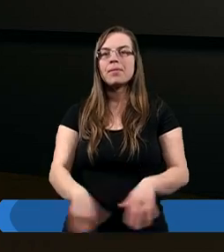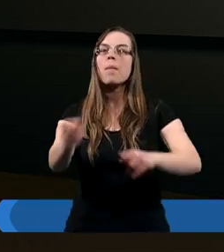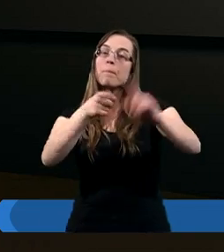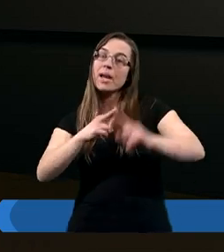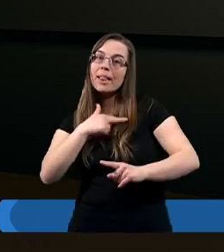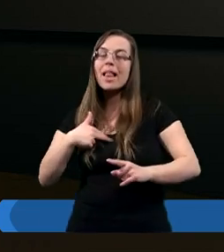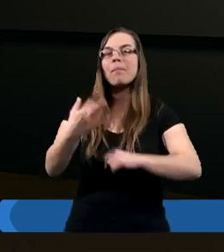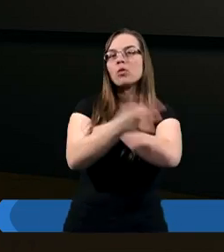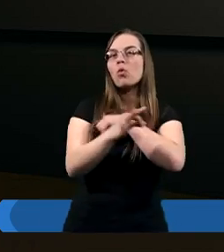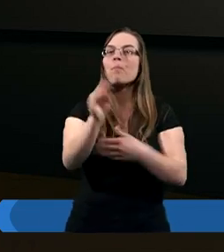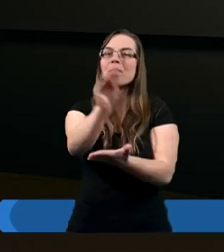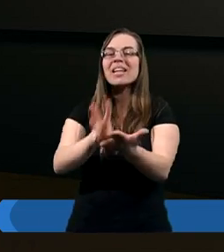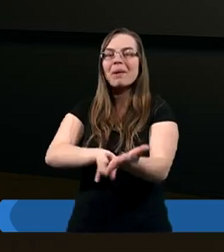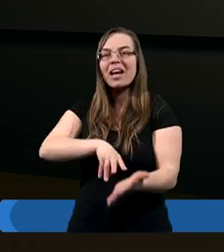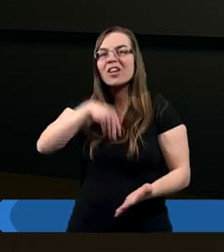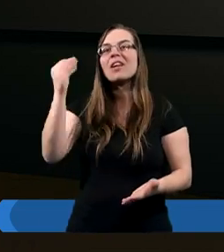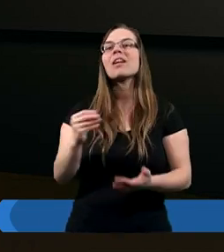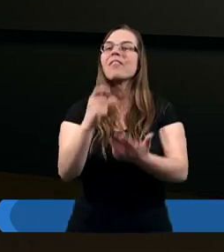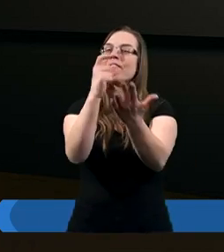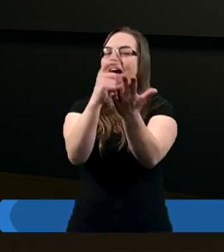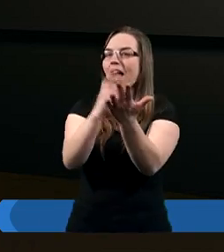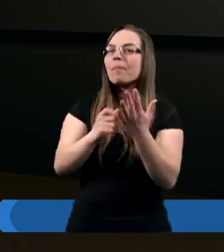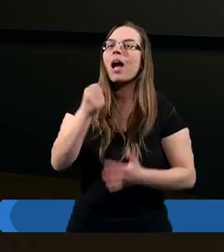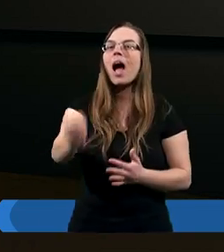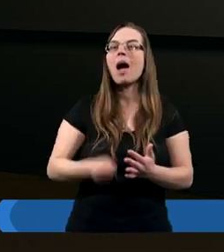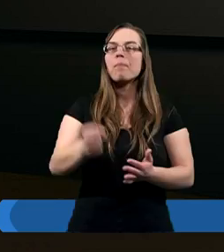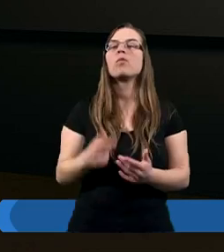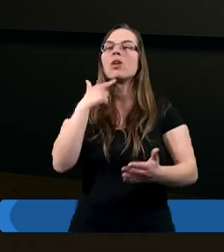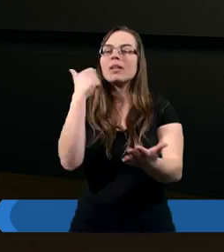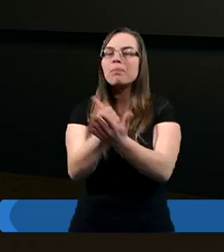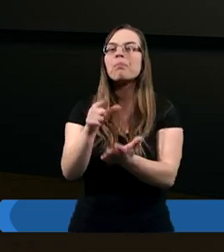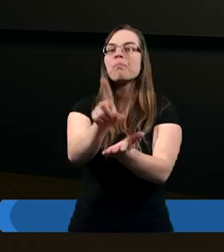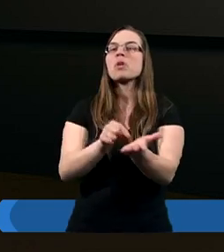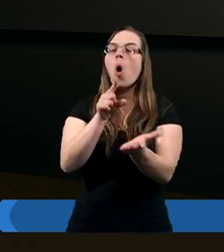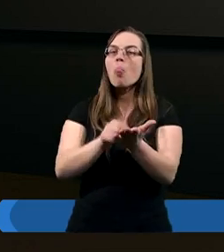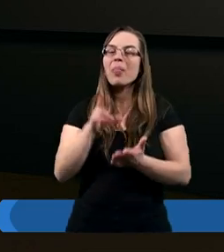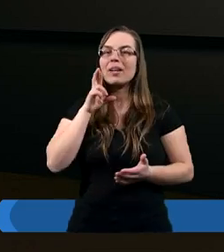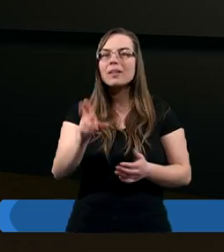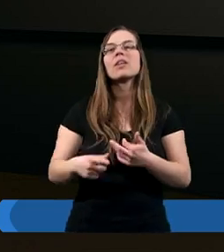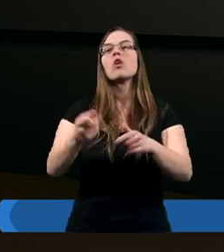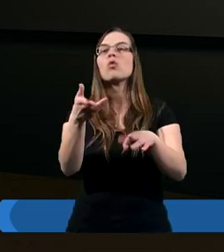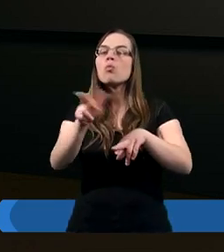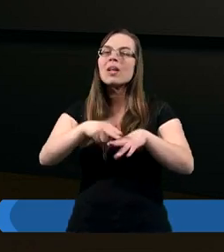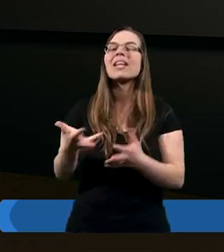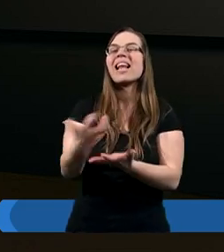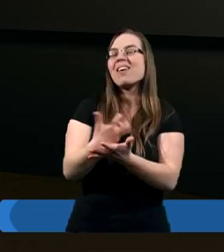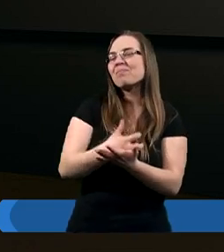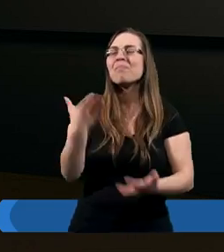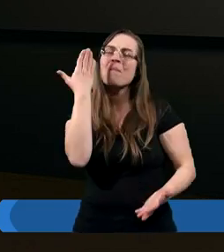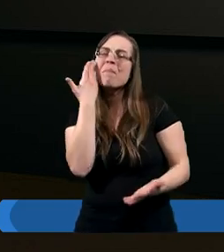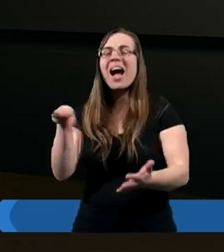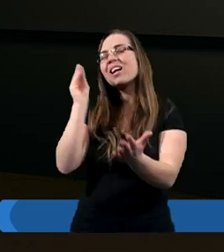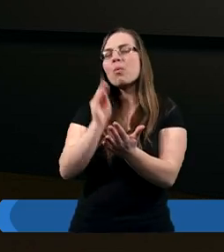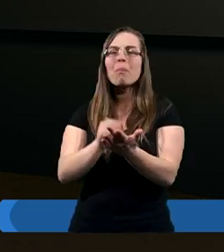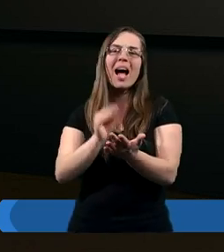Przed nami studium Pisma Świętego, fragmentów listu apostoła Piotra, które zawierają bardzo